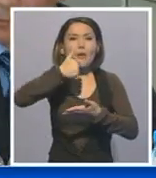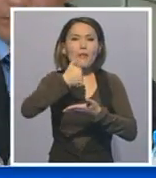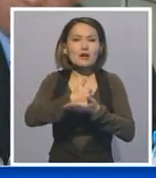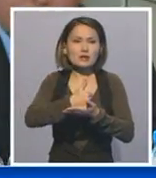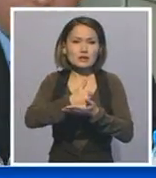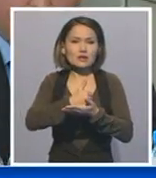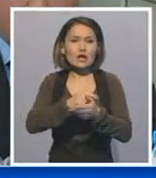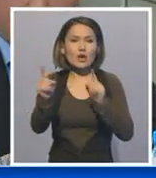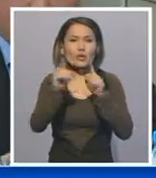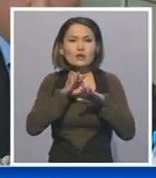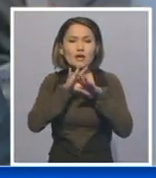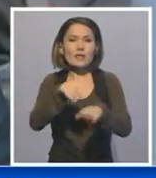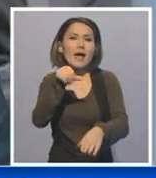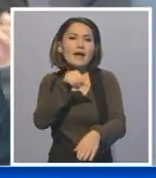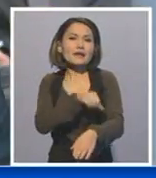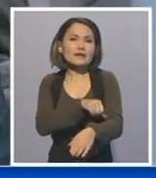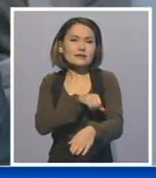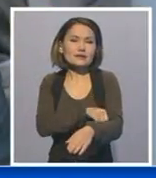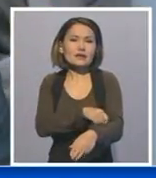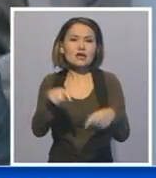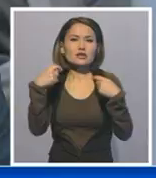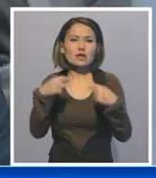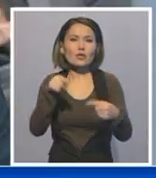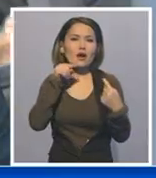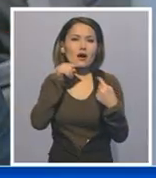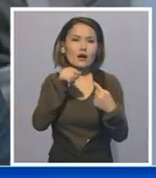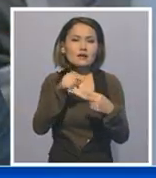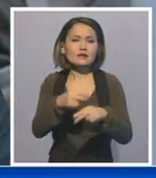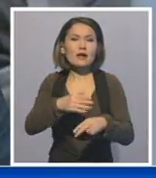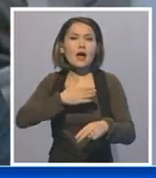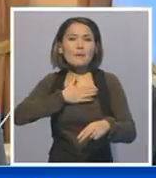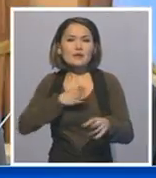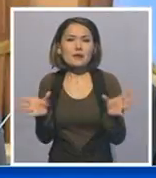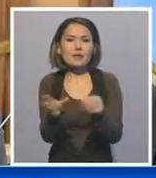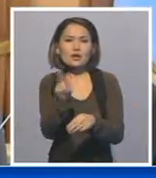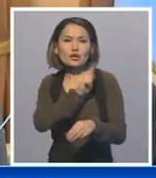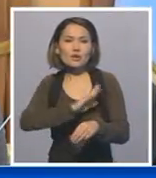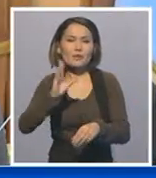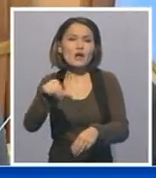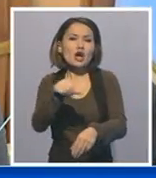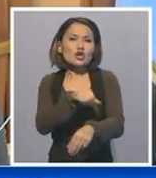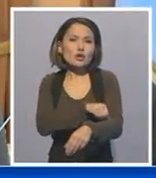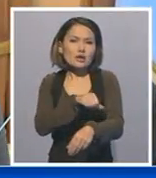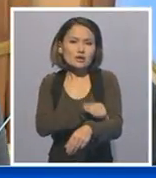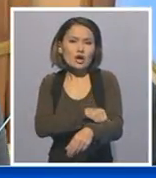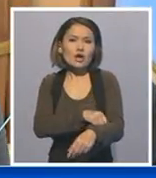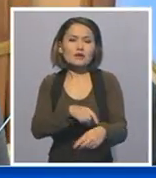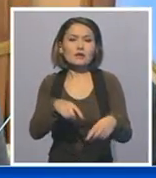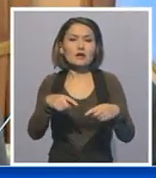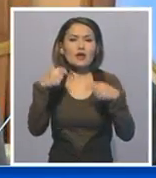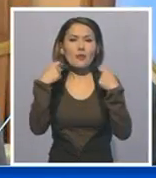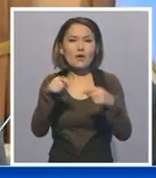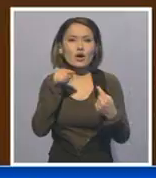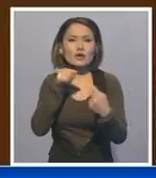басшыларының отырысы өтті. Есірткіге қарсы күресте көрші елдердің көмегінсіз жүйелі жұмыс болмайды. Сондықтан нашақорлықпен күресте үлкен тәжірибесі